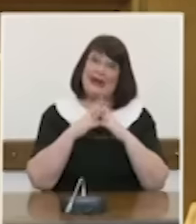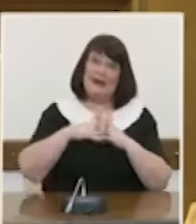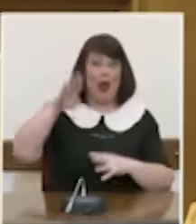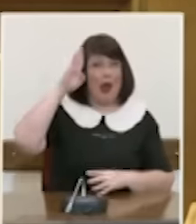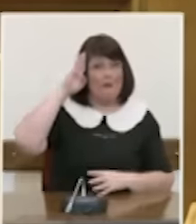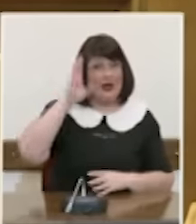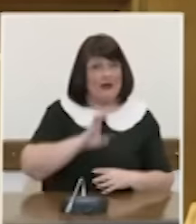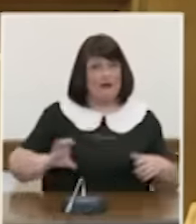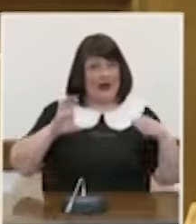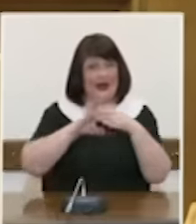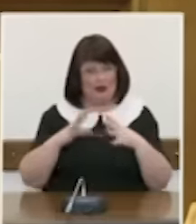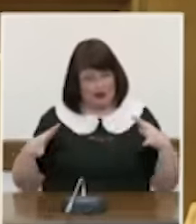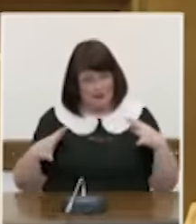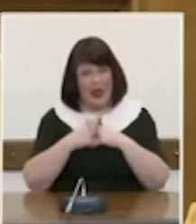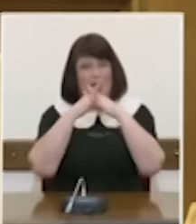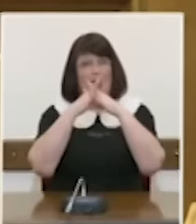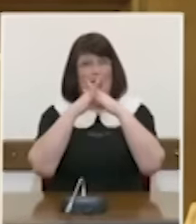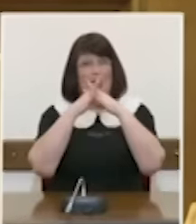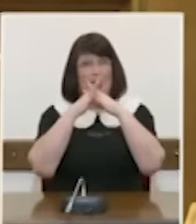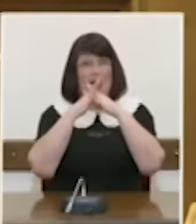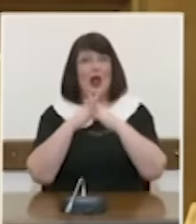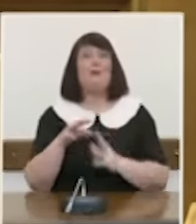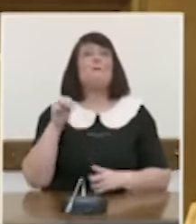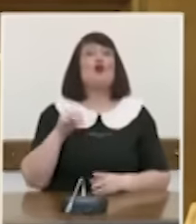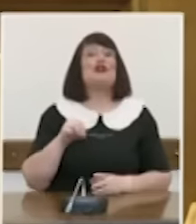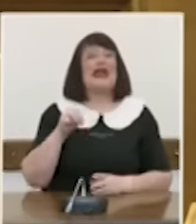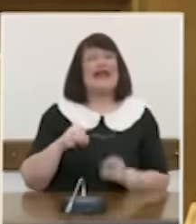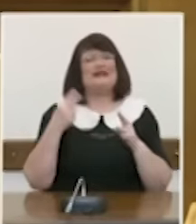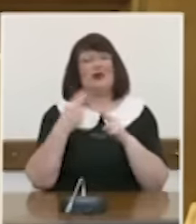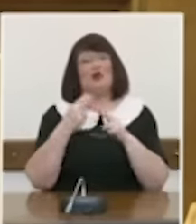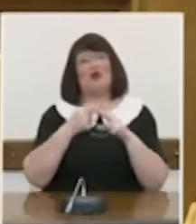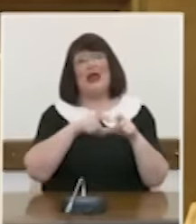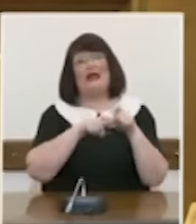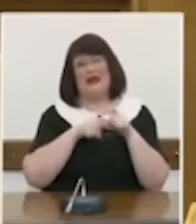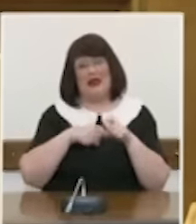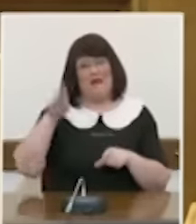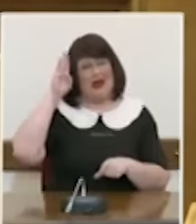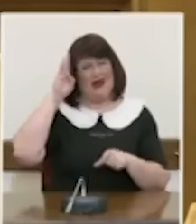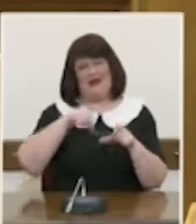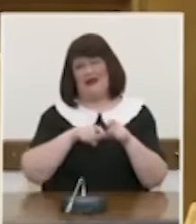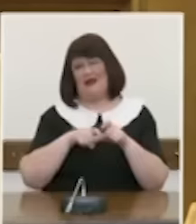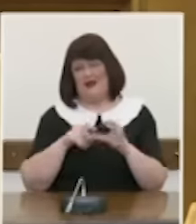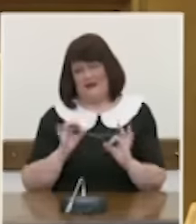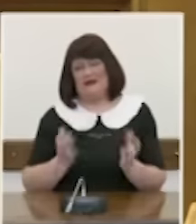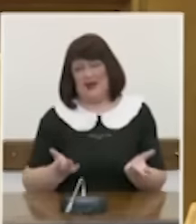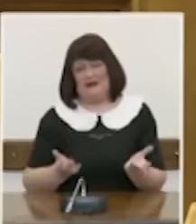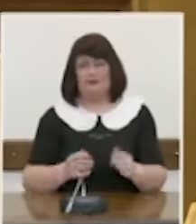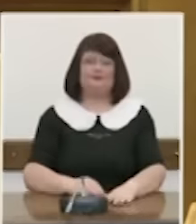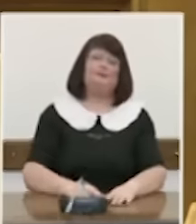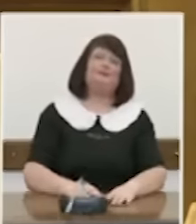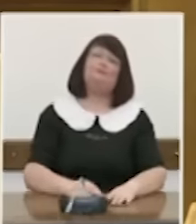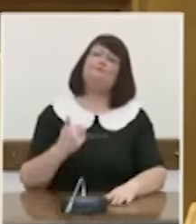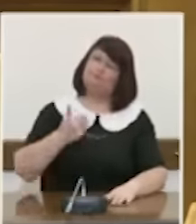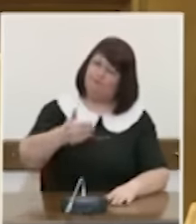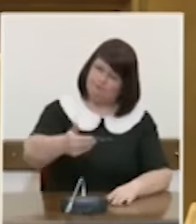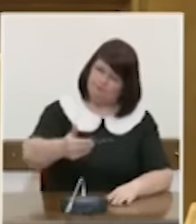Ευρωπαϊκής Ένωσης, αφού η Μοντελέζ είναι μια από τις μεγαλύτερες αμερικάνικες εταιρείες. Πάμε παρακάτω.